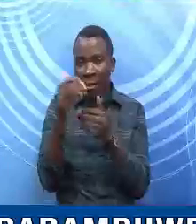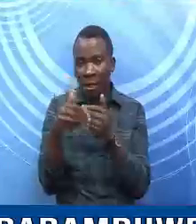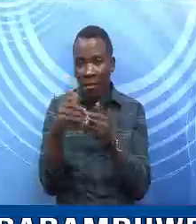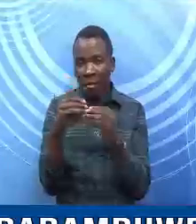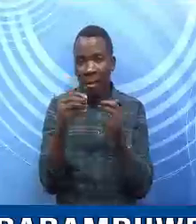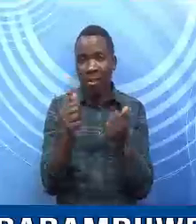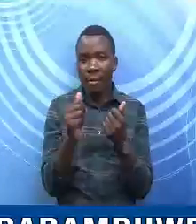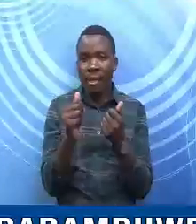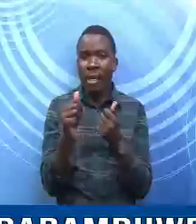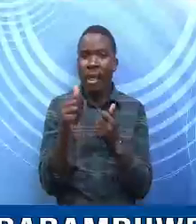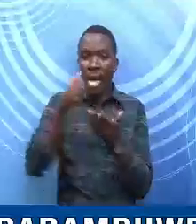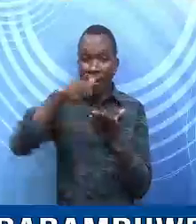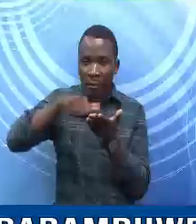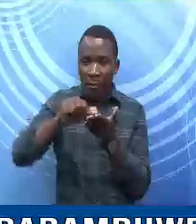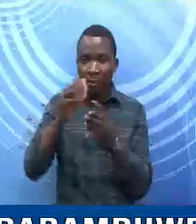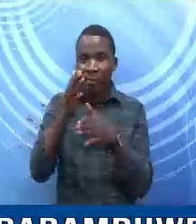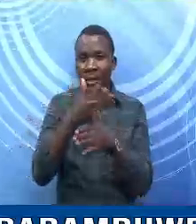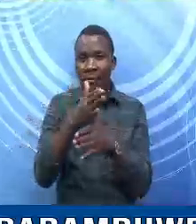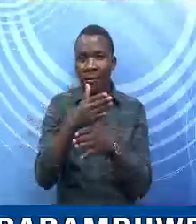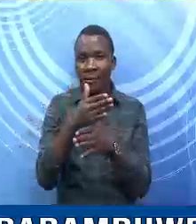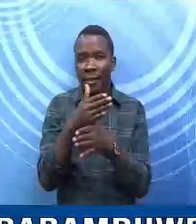nabo bandikira minisitiri arabasubiza.